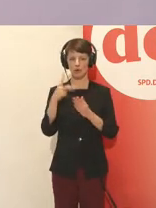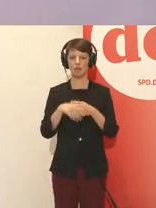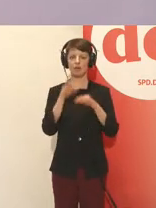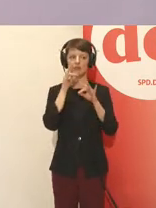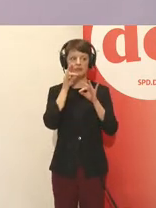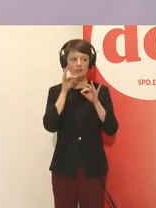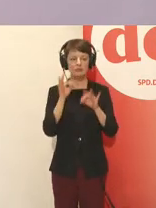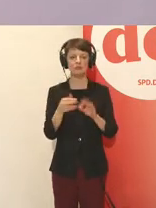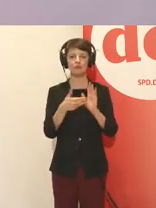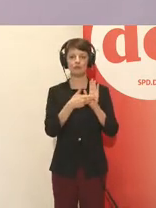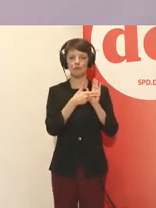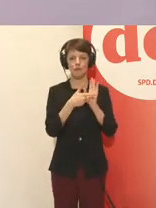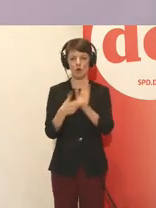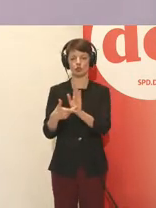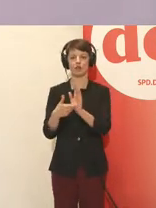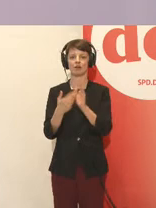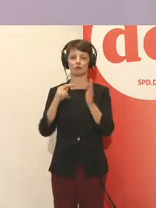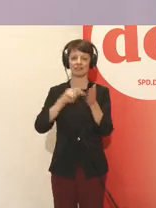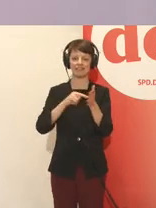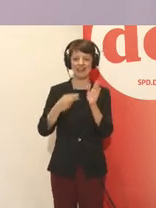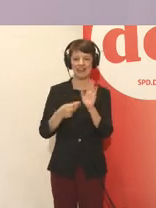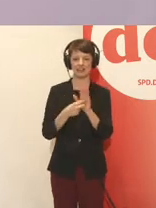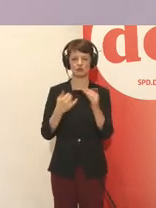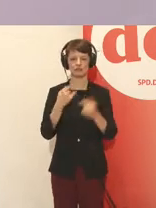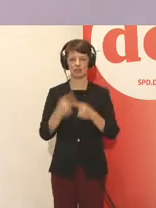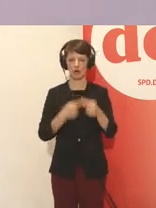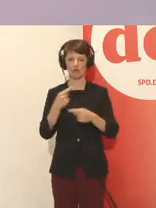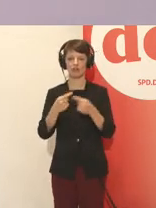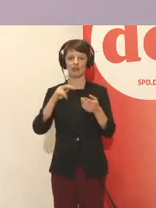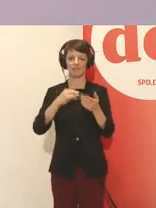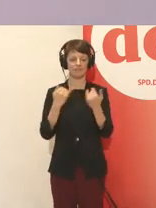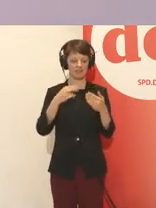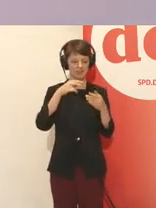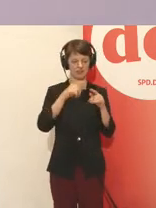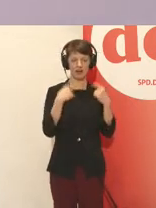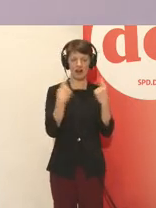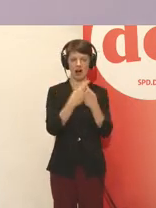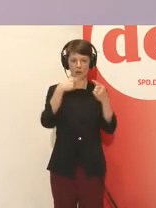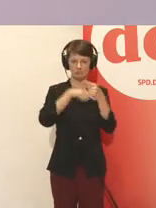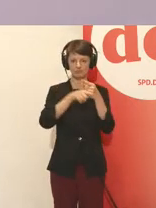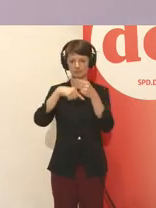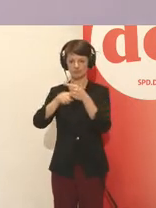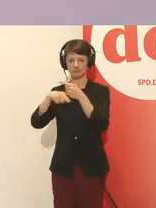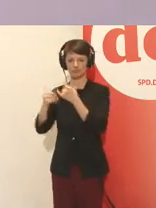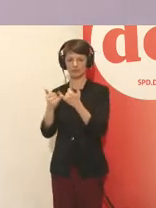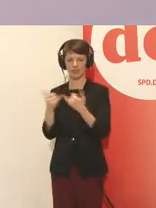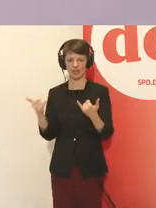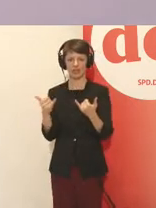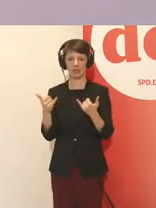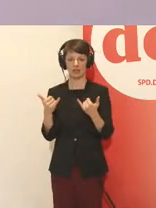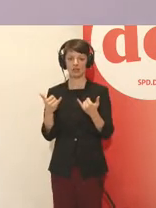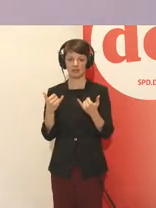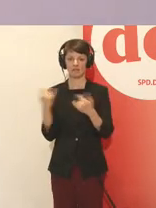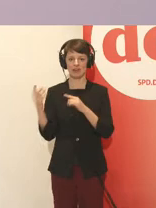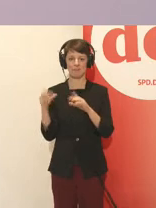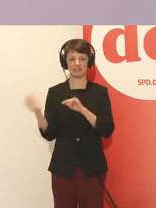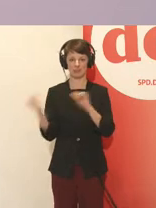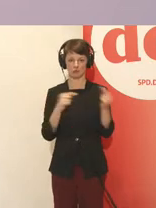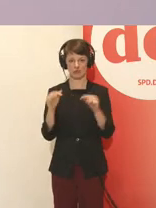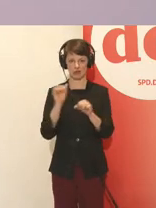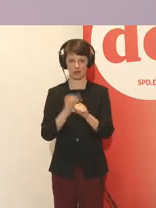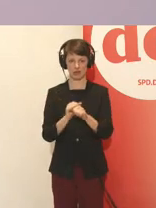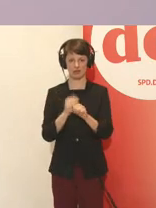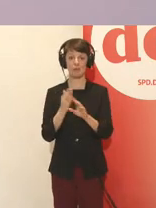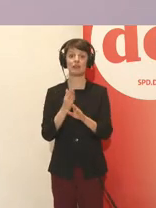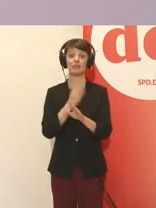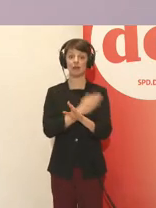auch in wie das alles technisch funktioniert wie ihr dort hinkommt wie ihr mitdiskutieren können dafür aber haben wir